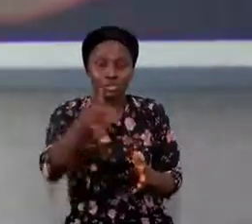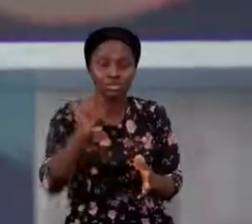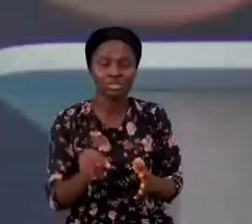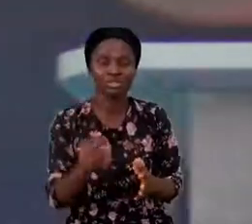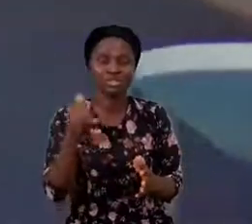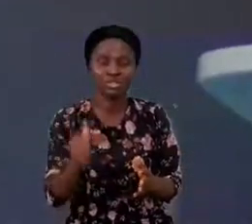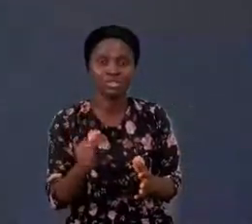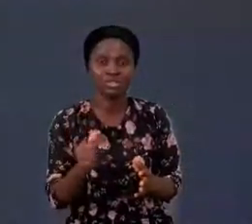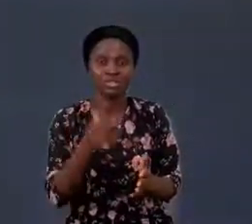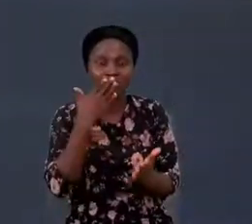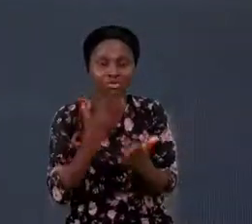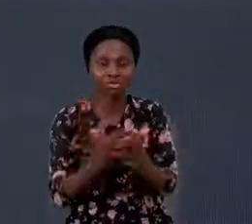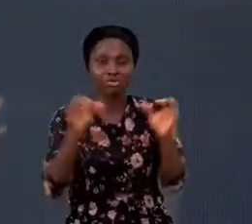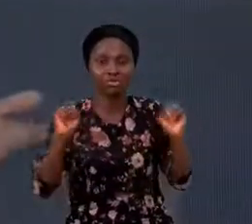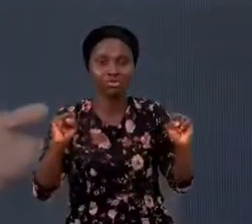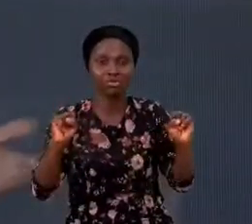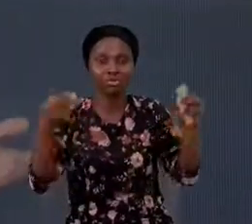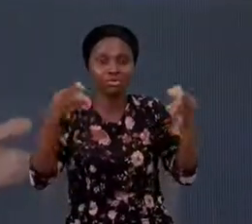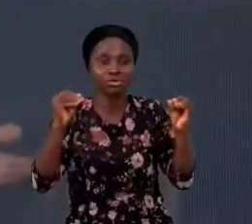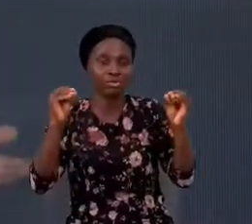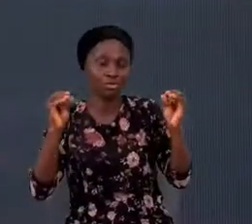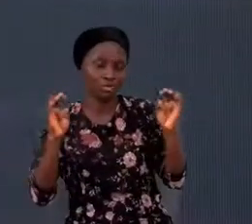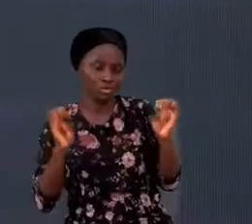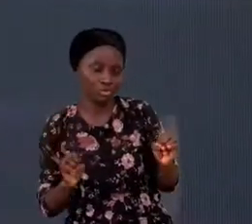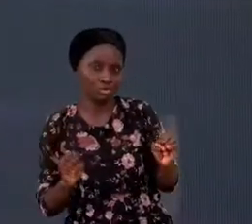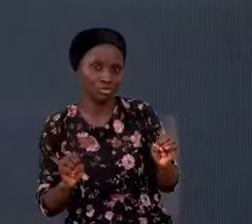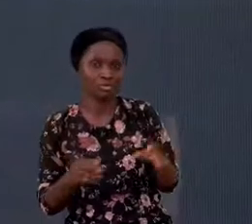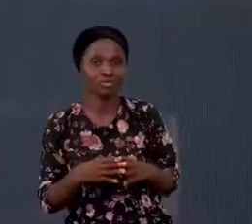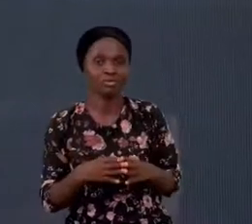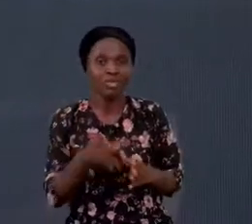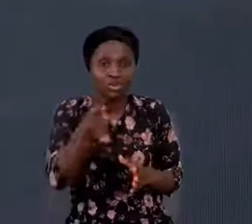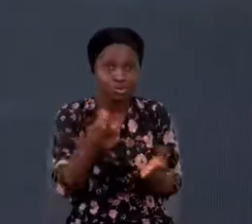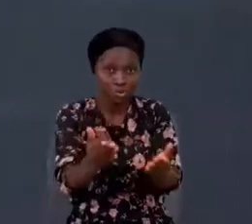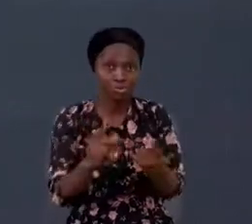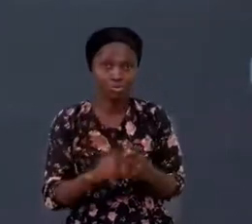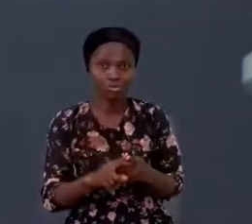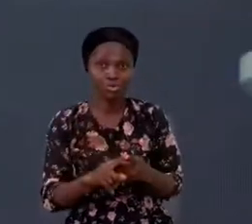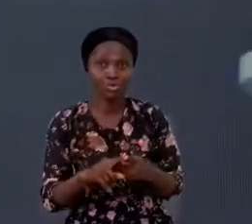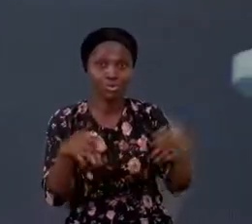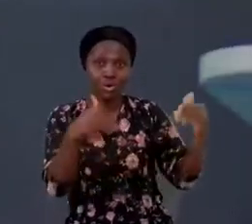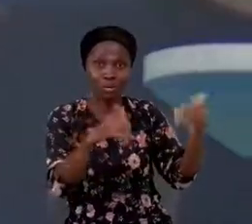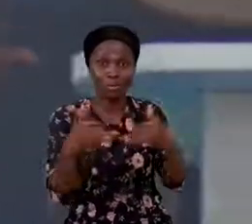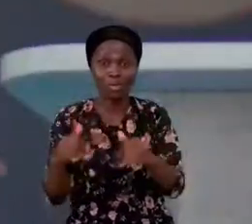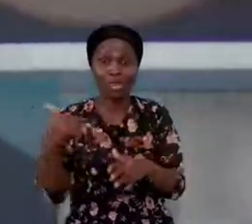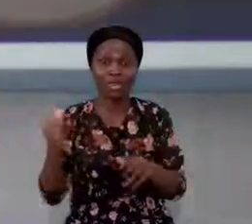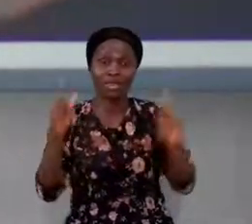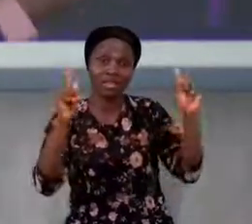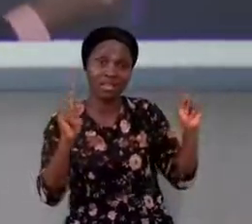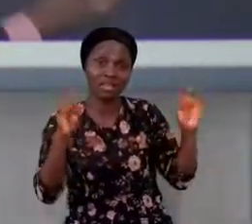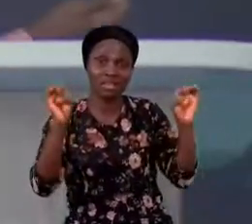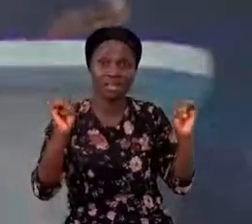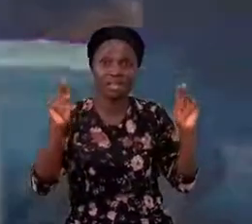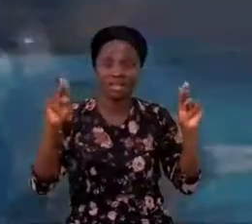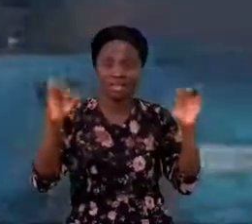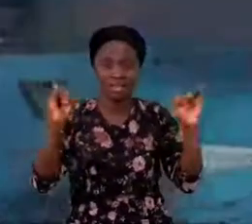porter, ce qui serait bon? Tu veux jouer au tennis et tu dois avoir donc ce qu'il faut pour une